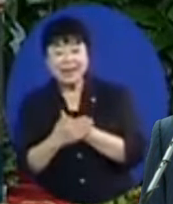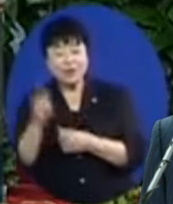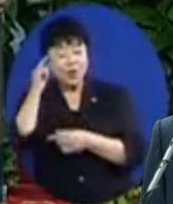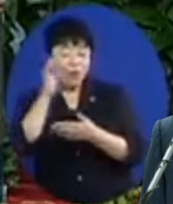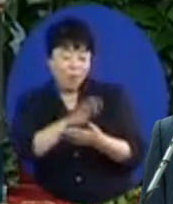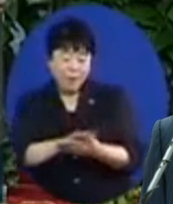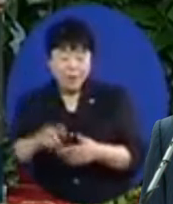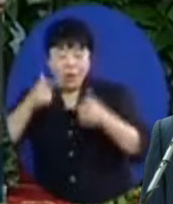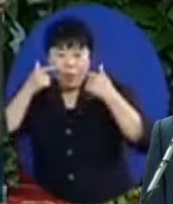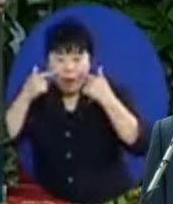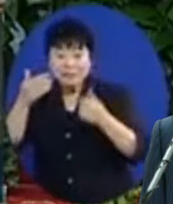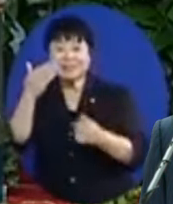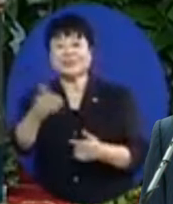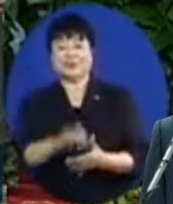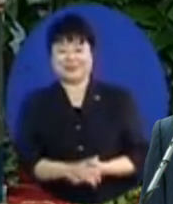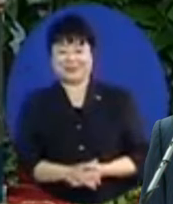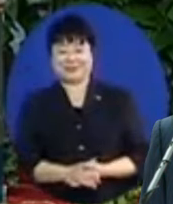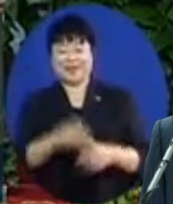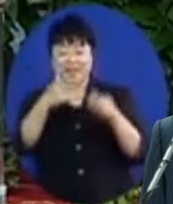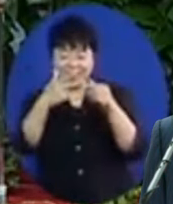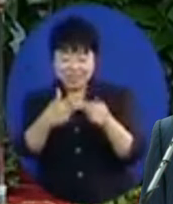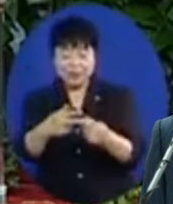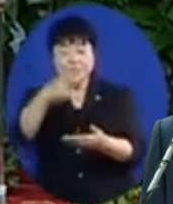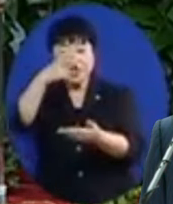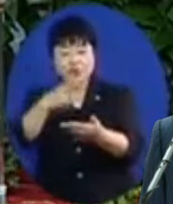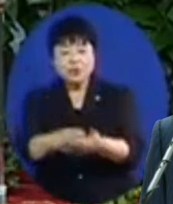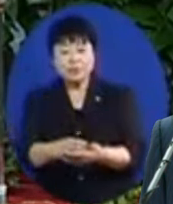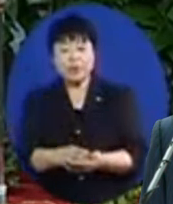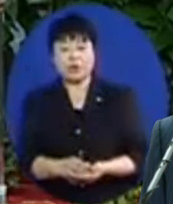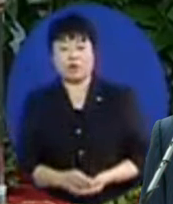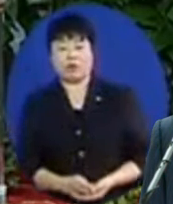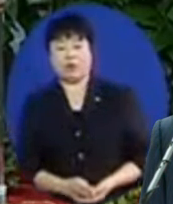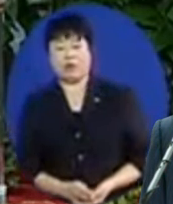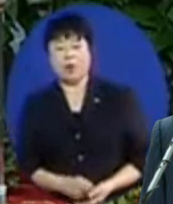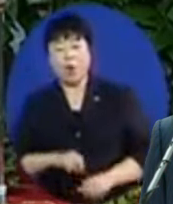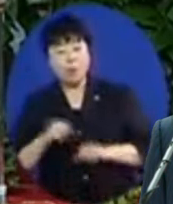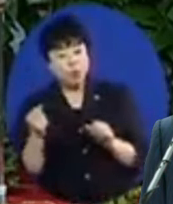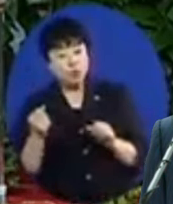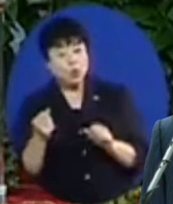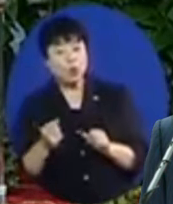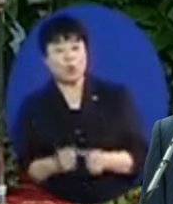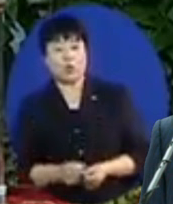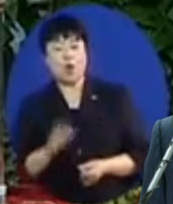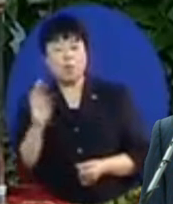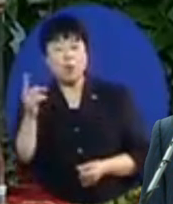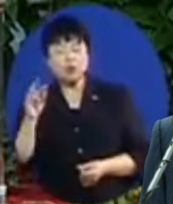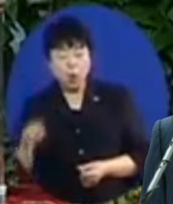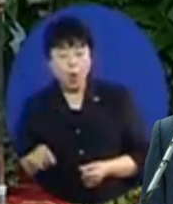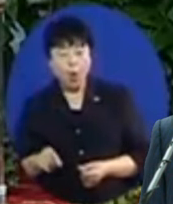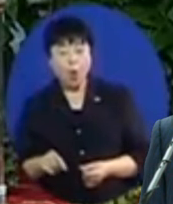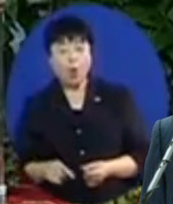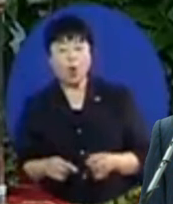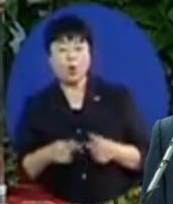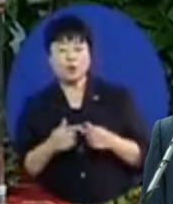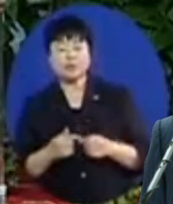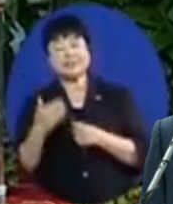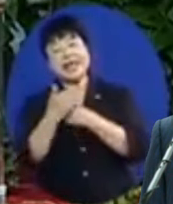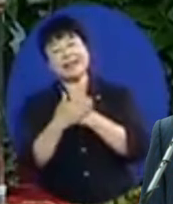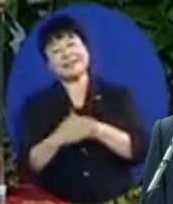화평과 확신을 가져다 준다. 일곱째, 율법은 복종을 강요하지만 은혜는 순종하는 능력을 주십니다.